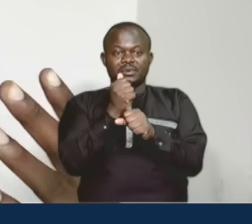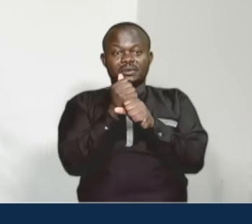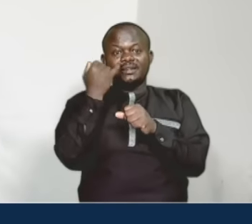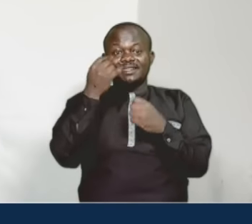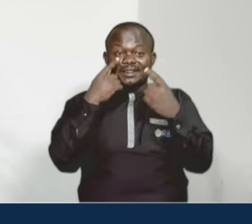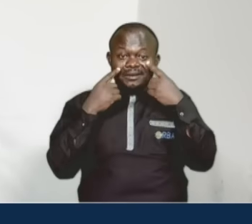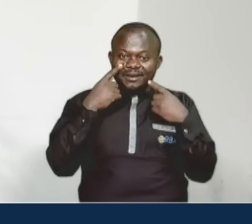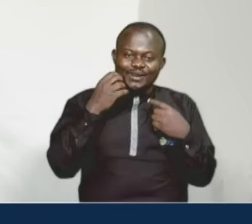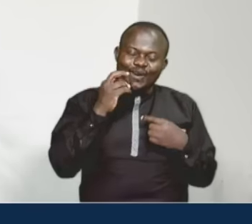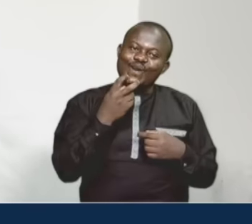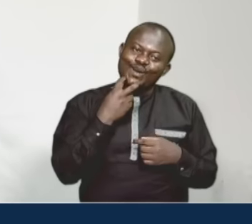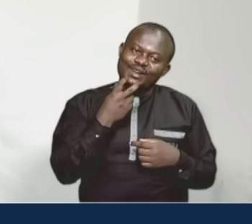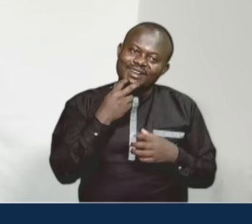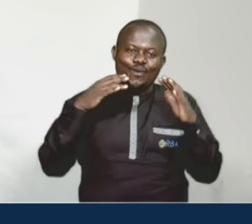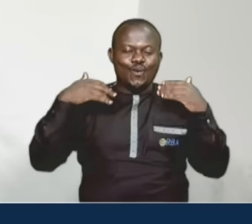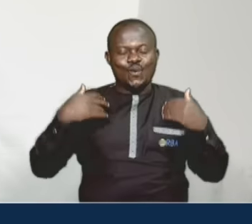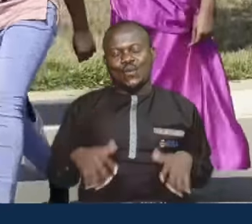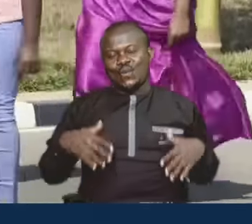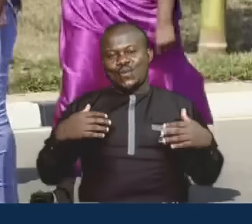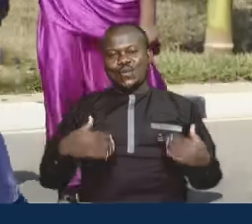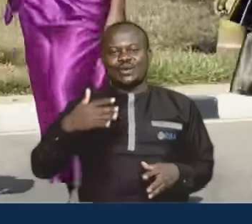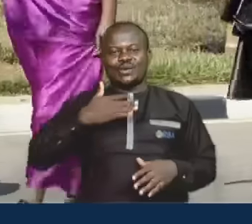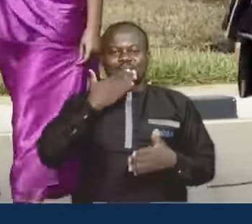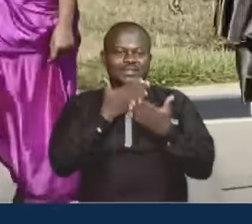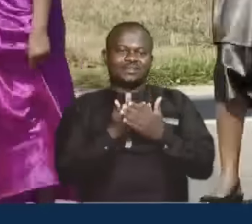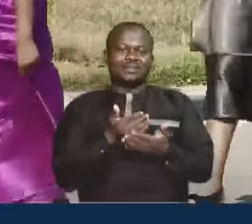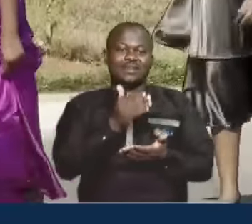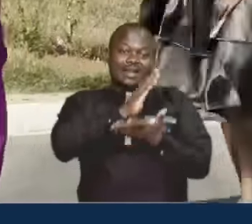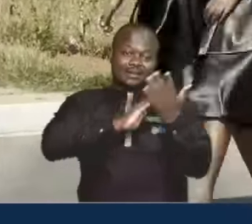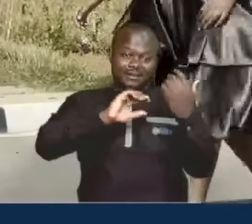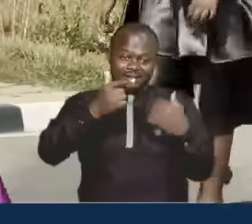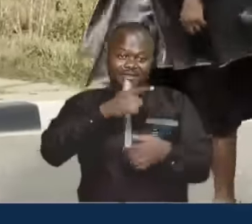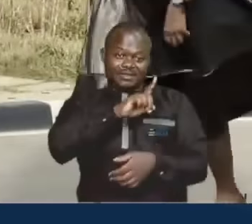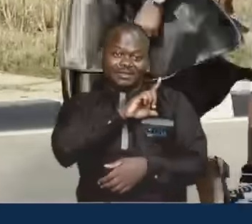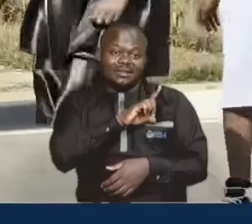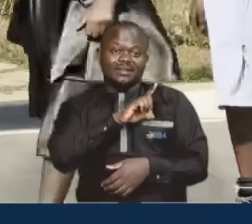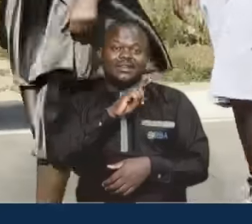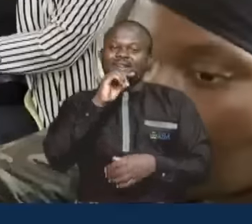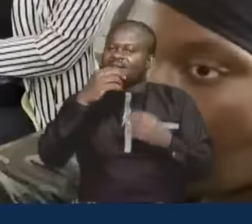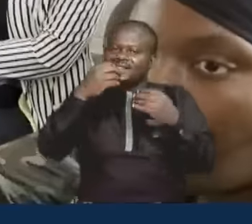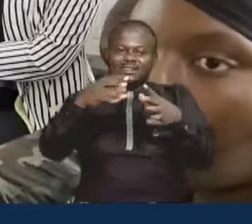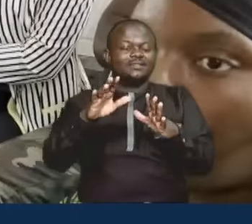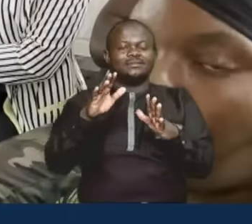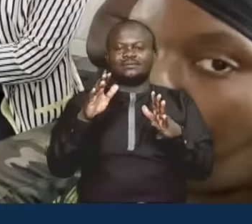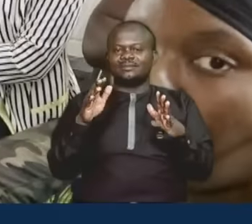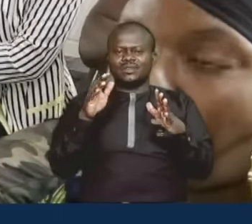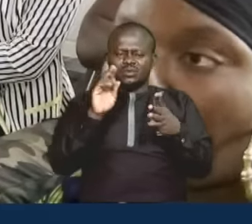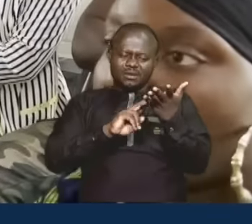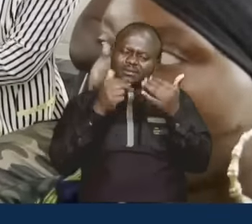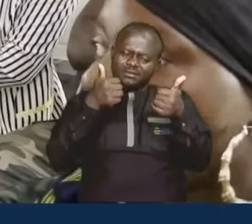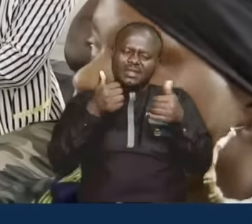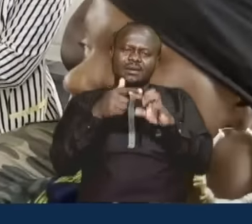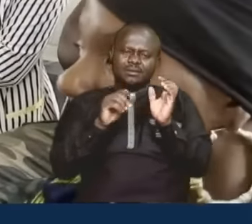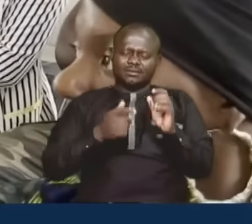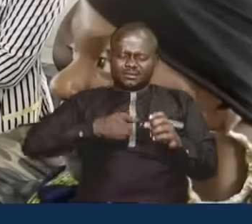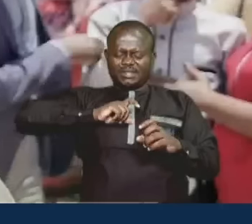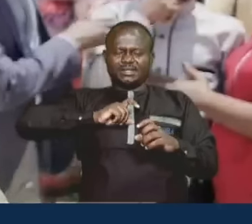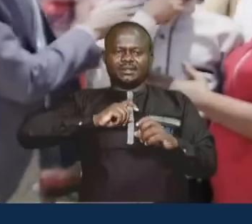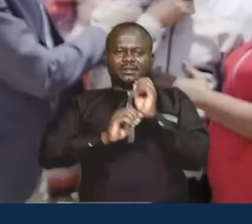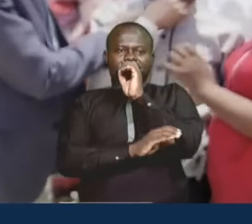cyangwa nyine naseka byari byiza abandi bamwe mu bagize aya mahirwe bavuga ko batazayatera inyoni ahubwo intego yabo ni uguheshishema igihugu